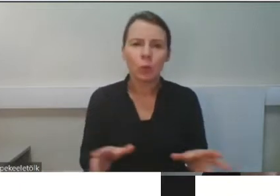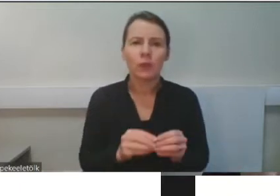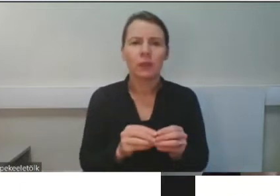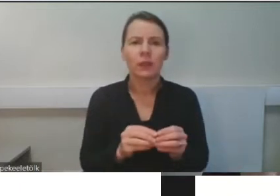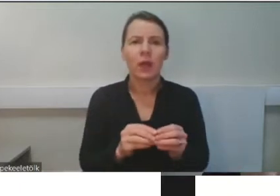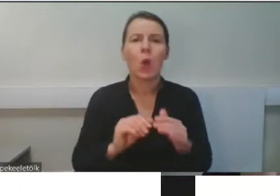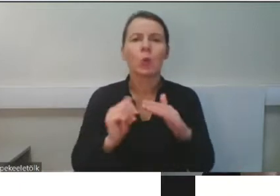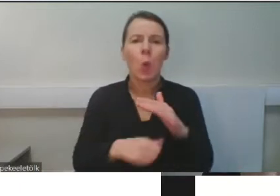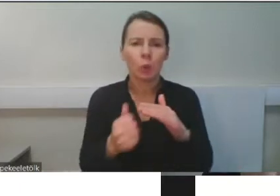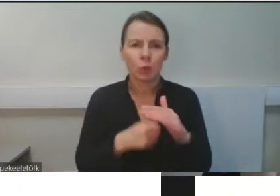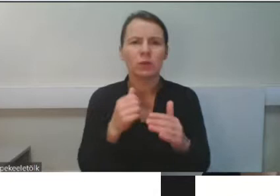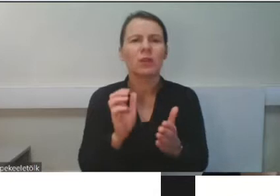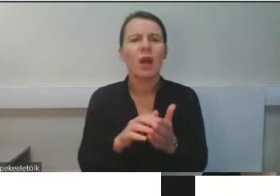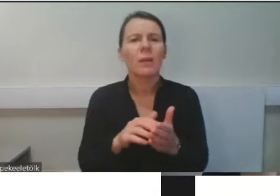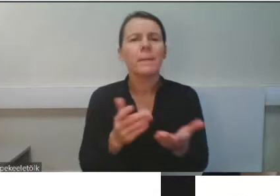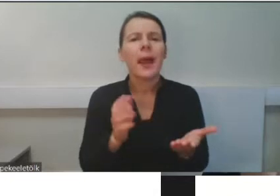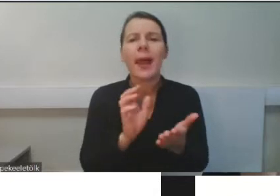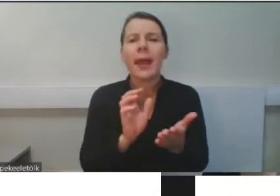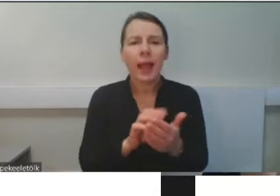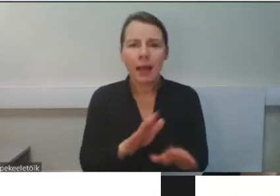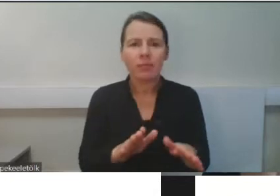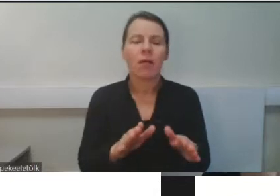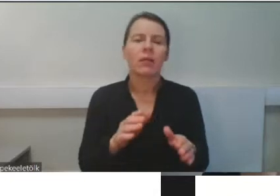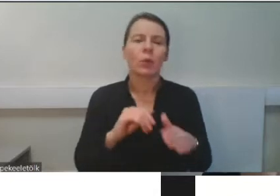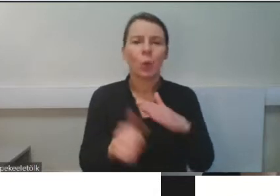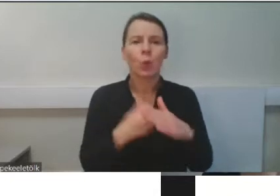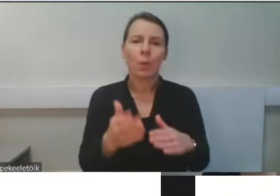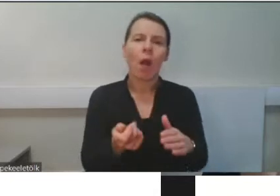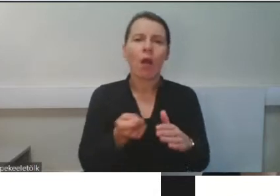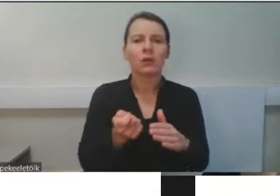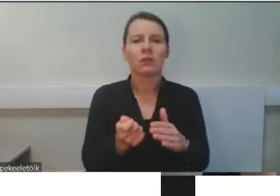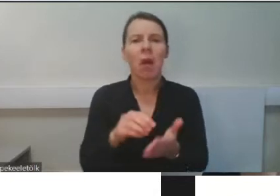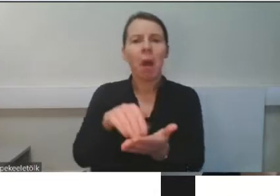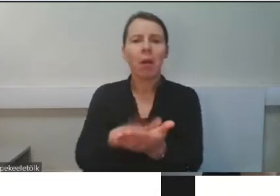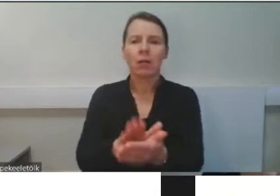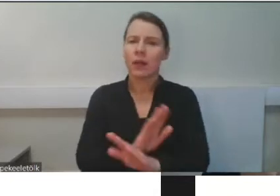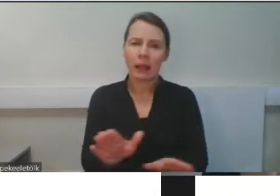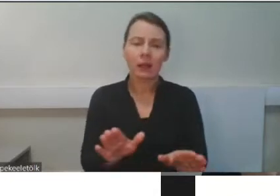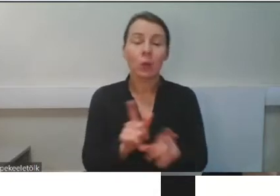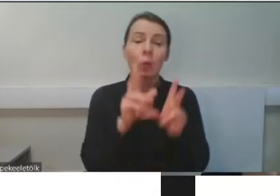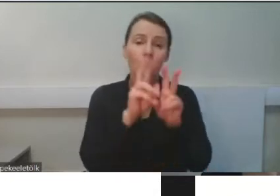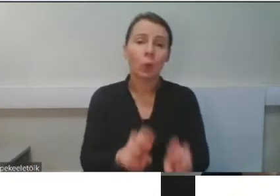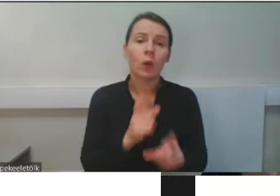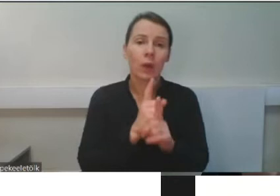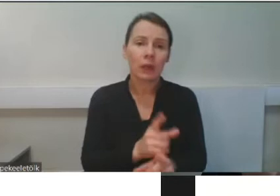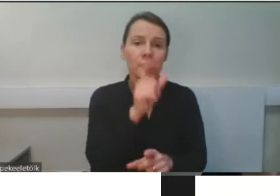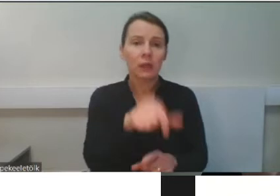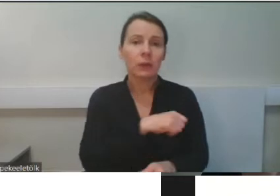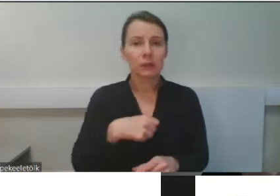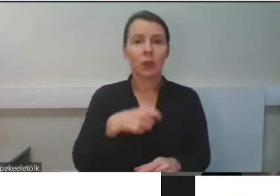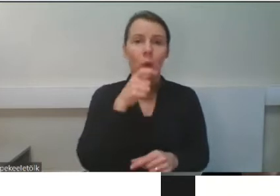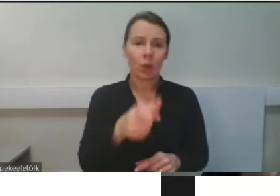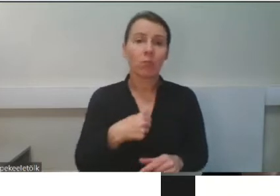Töötukassas on juba valdavalt toimunud, aga siiski mõned veel on ja siis puuduva või osalise töövõimega